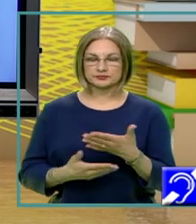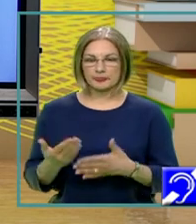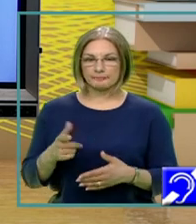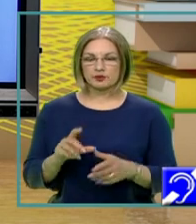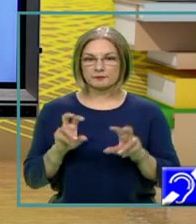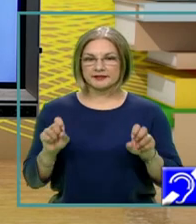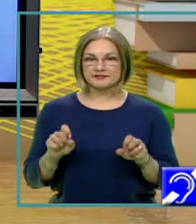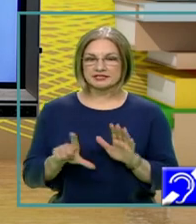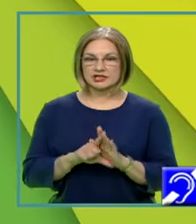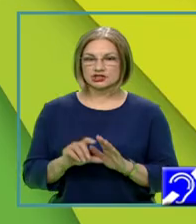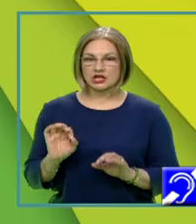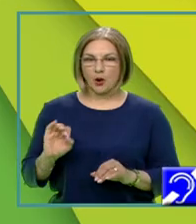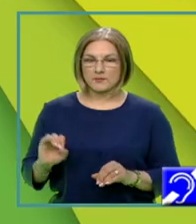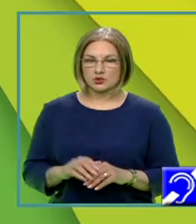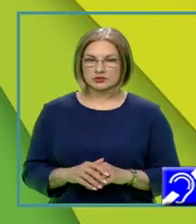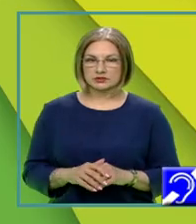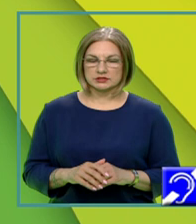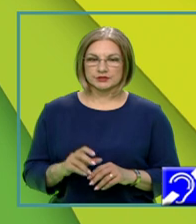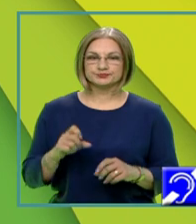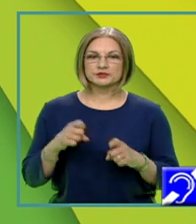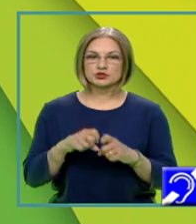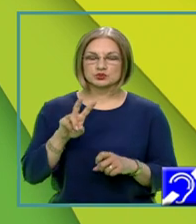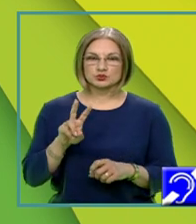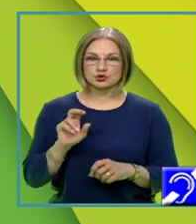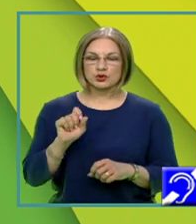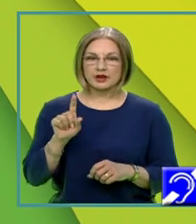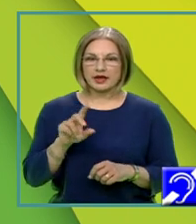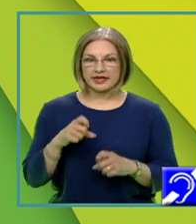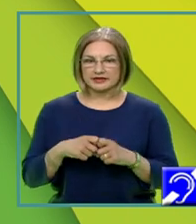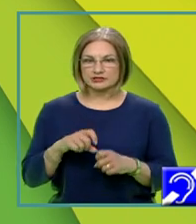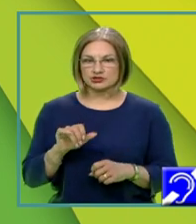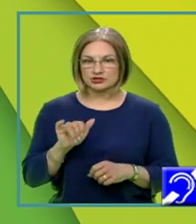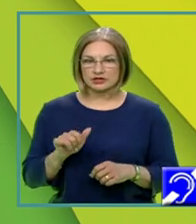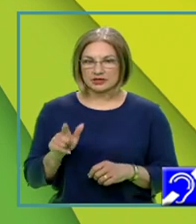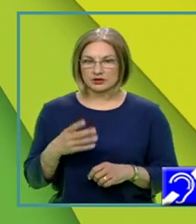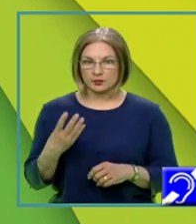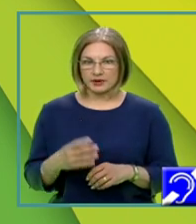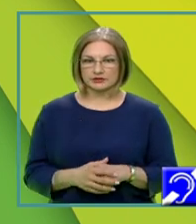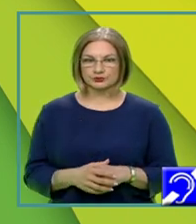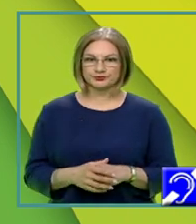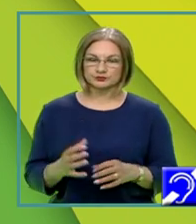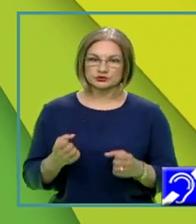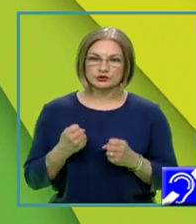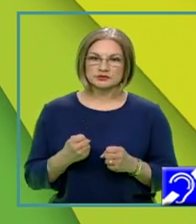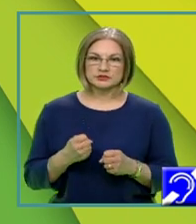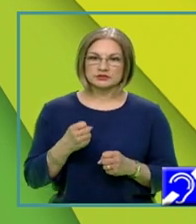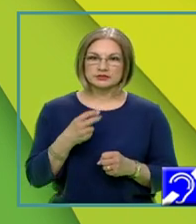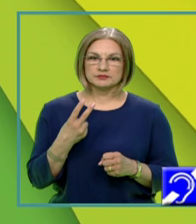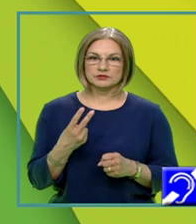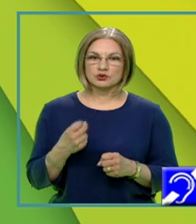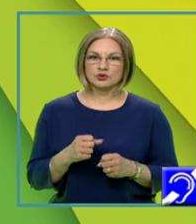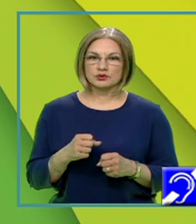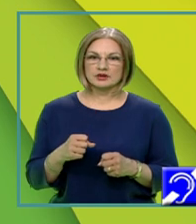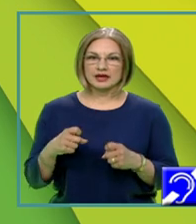definiția lege de compoziție x cu 2 la x și y cu patru vom obține doilea exil patru